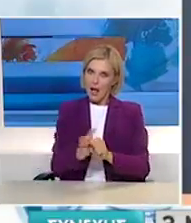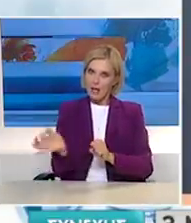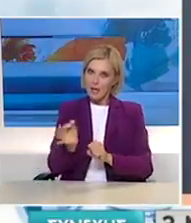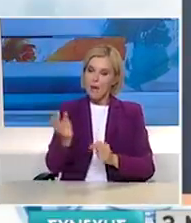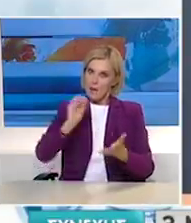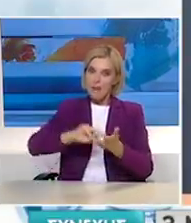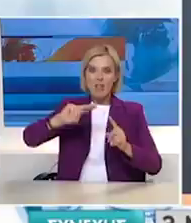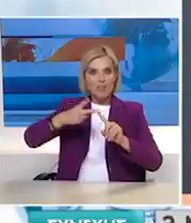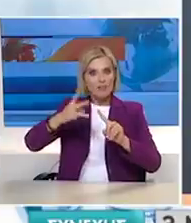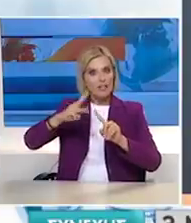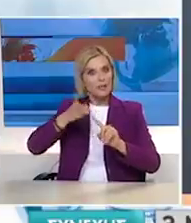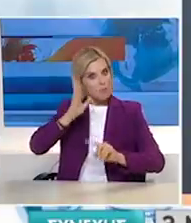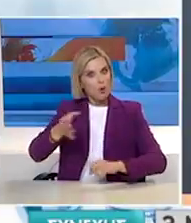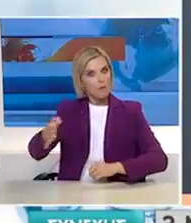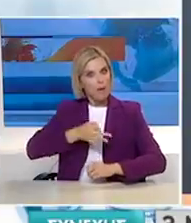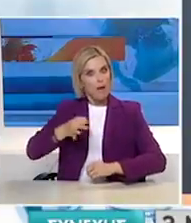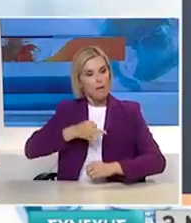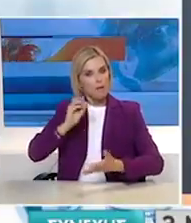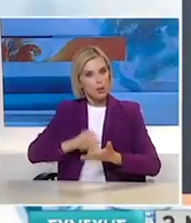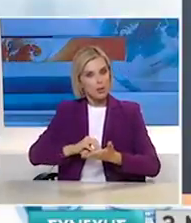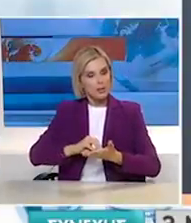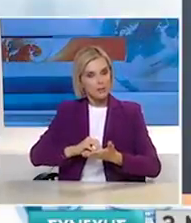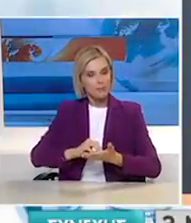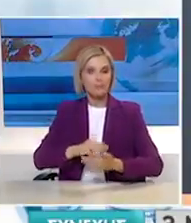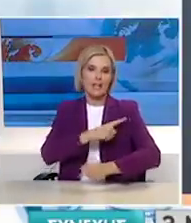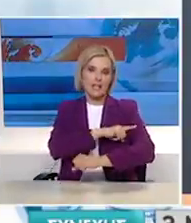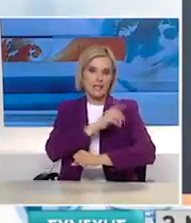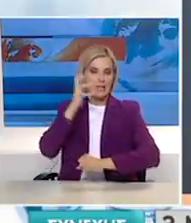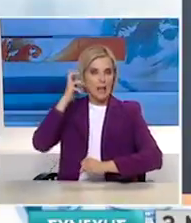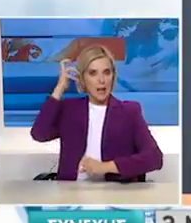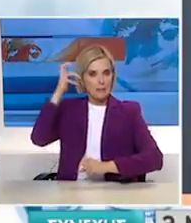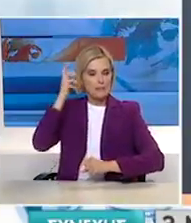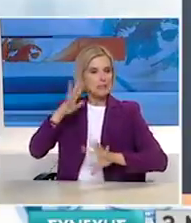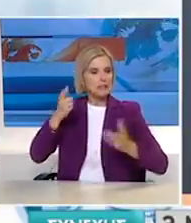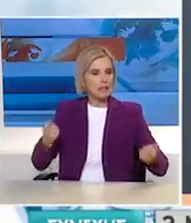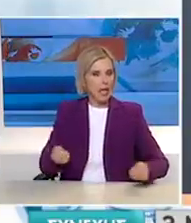επαναμολυνθούν, να ξανακολλήσουν. Οι επιστήμονες χρησιμοποίησαν γι' αυτό τον σκοπό